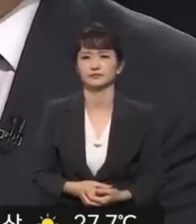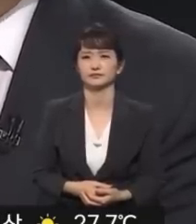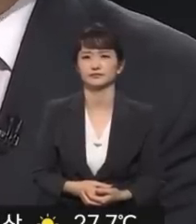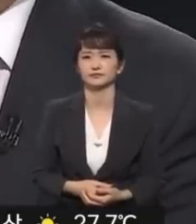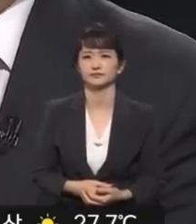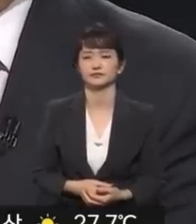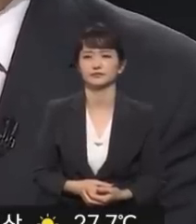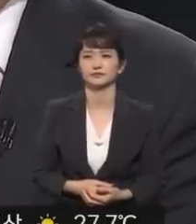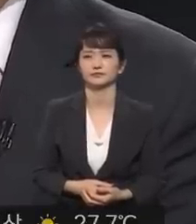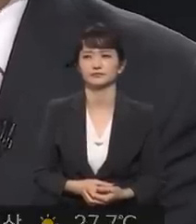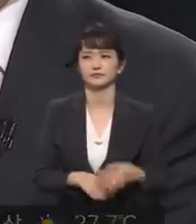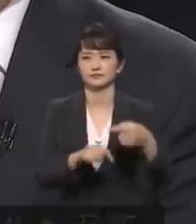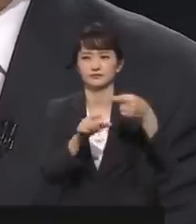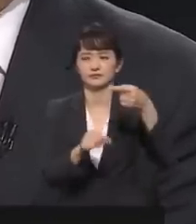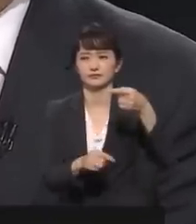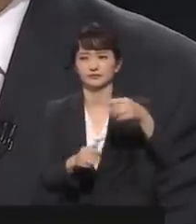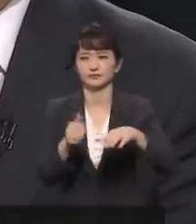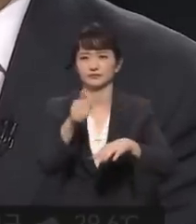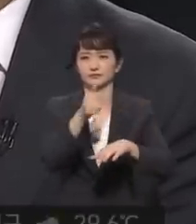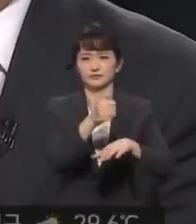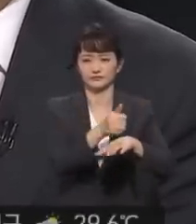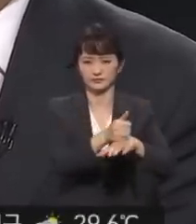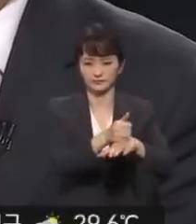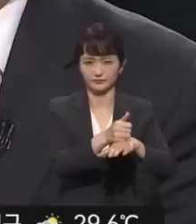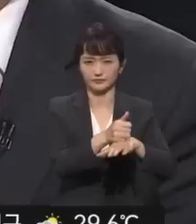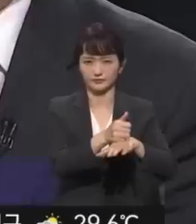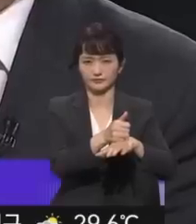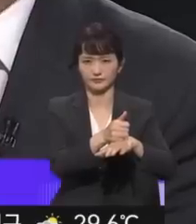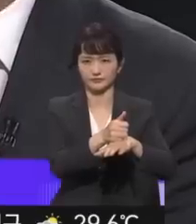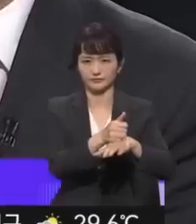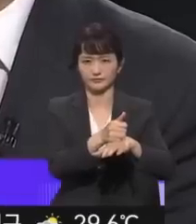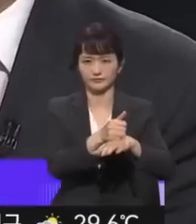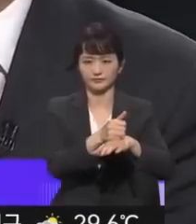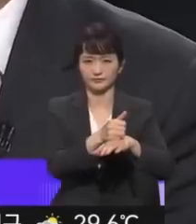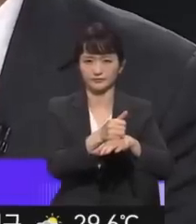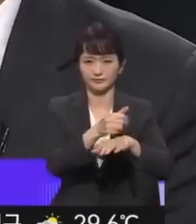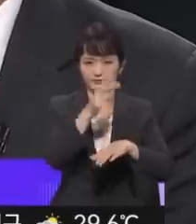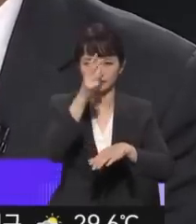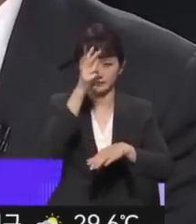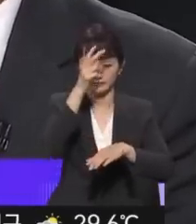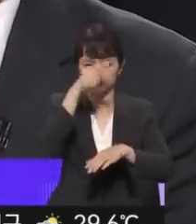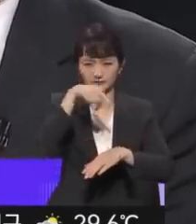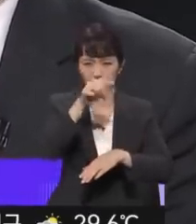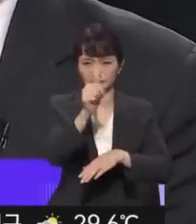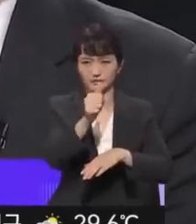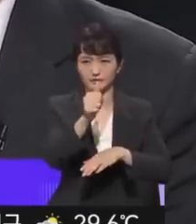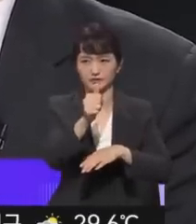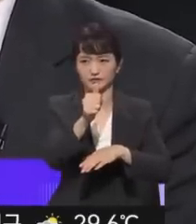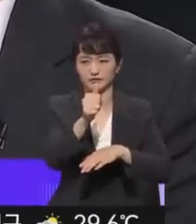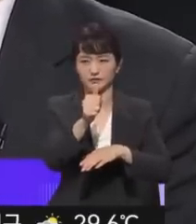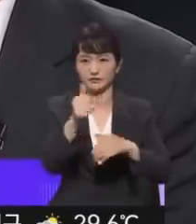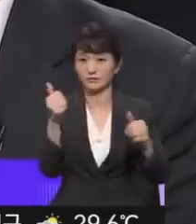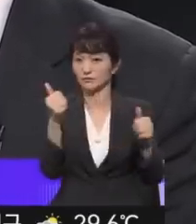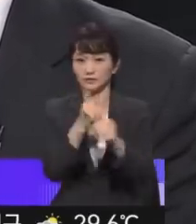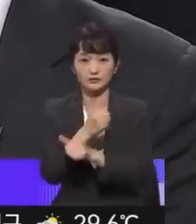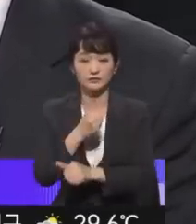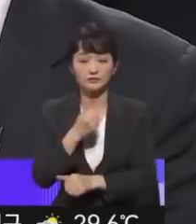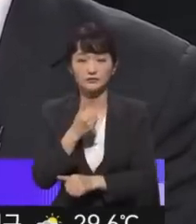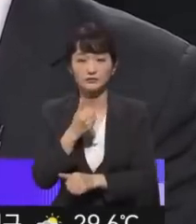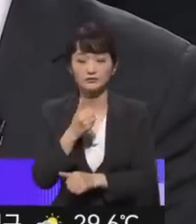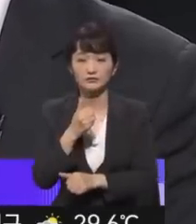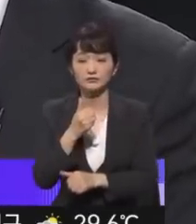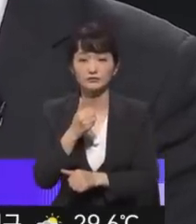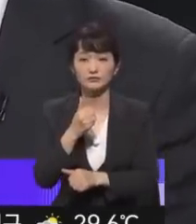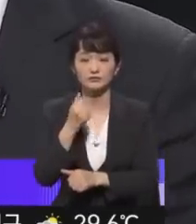이렇게 아니었네 러 레임 각을 검소한 이야기 한 가지이며 1월이면 경찰서장을 왜 갑자기 바꿉니까 그런 전략을 한데 놓쳤을 굉장히 이례적인